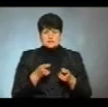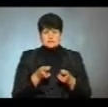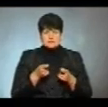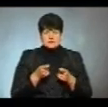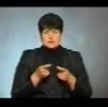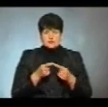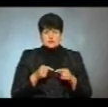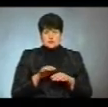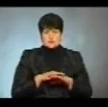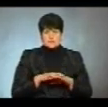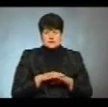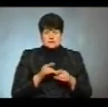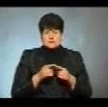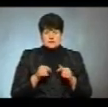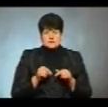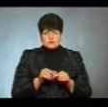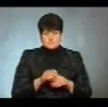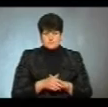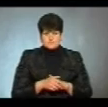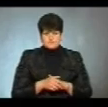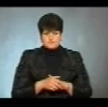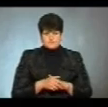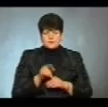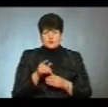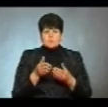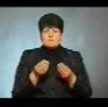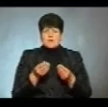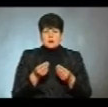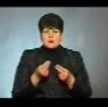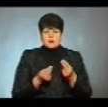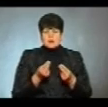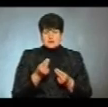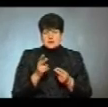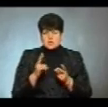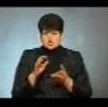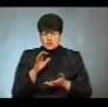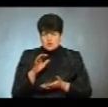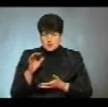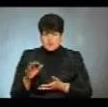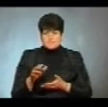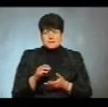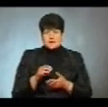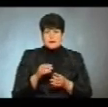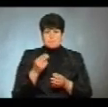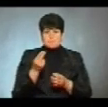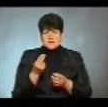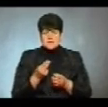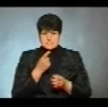цього закладу Марія Комендацька. Тут і м'яка іграшка, і писанки, і витинанки,